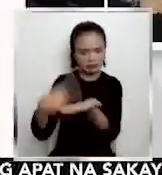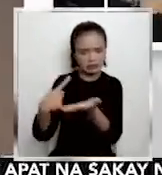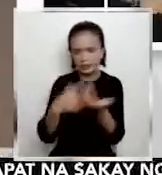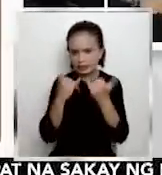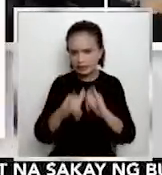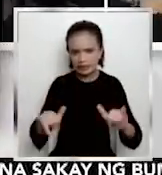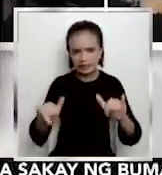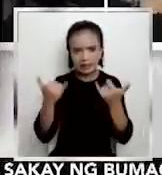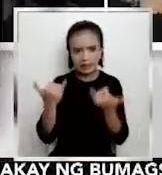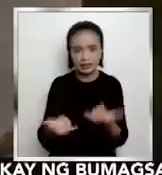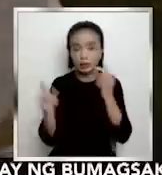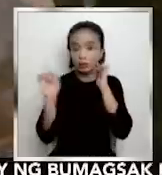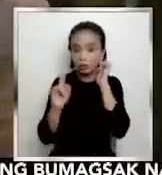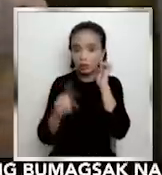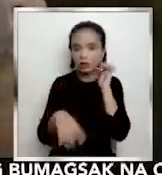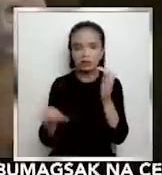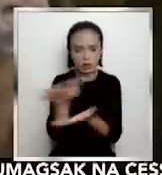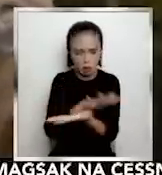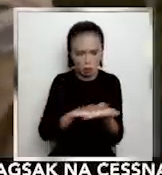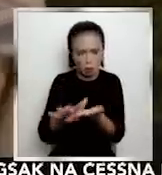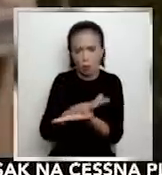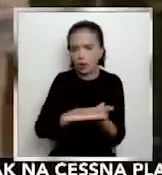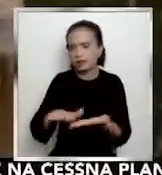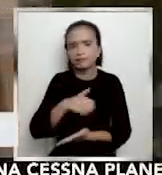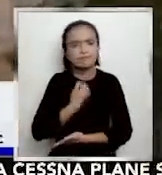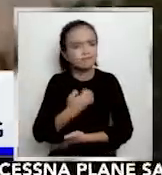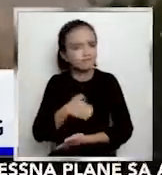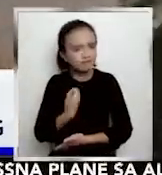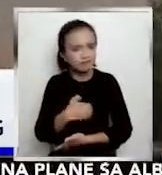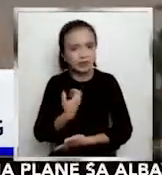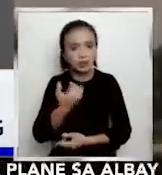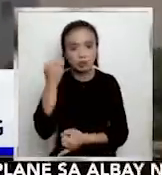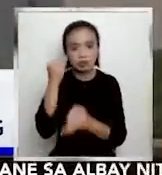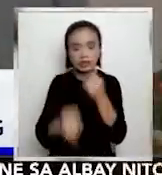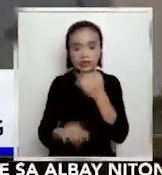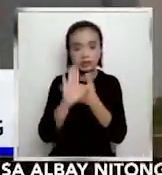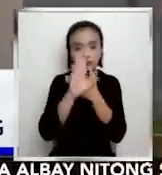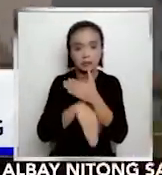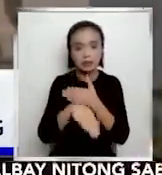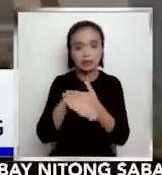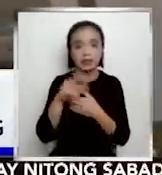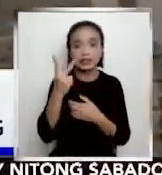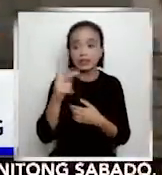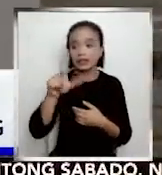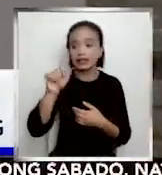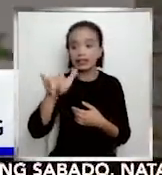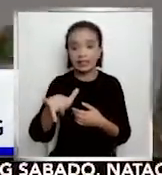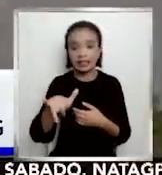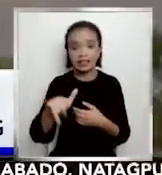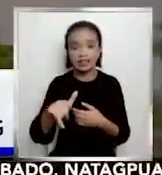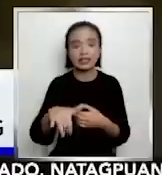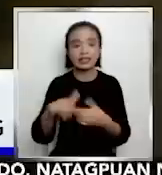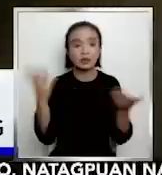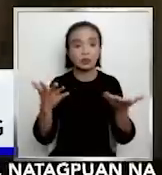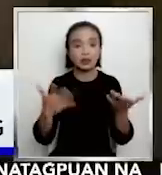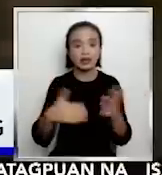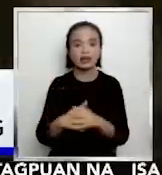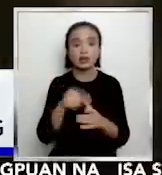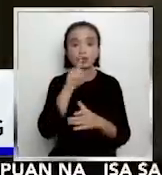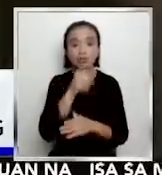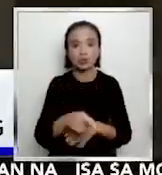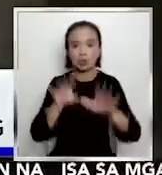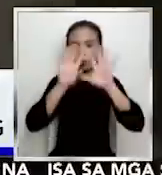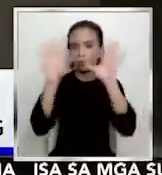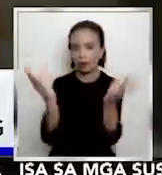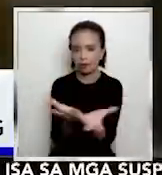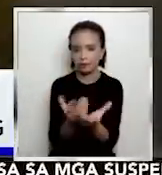roller coaster of emotions na hatid ng muling pagbabalik ni Binibining Clay, Barbie Fortesa sa Real World. Tapos